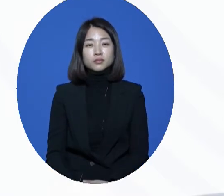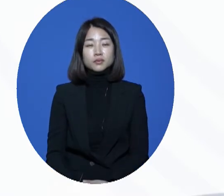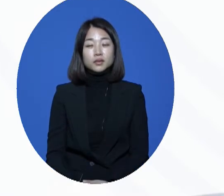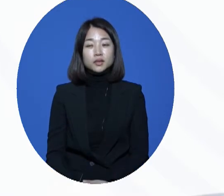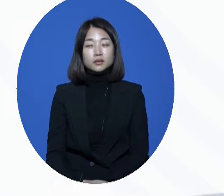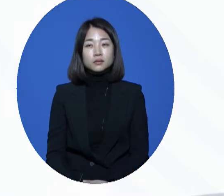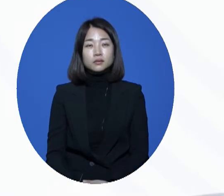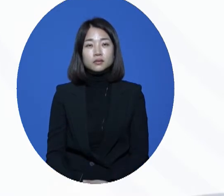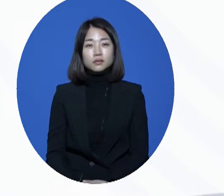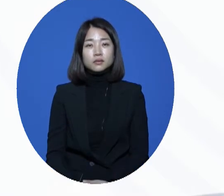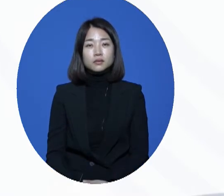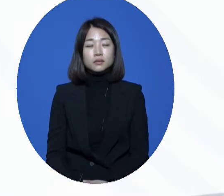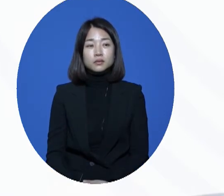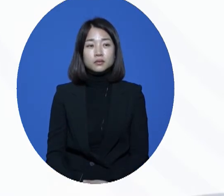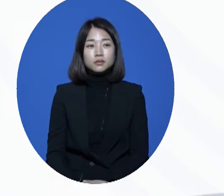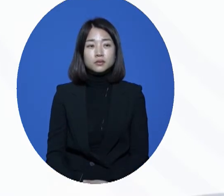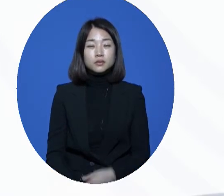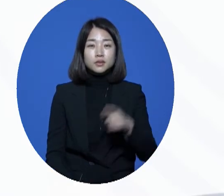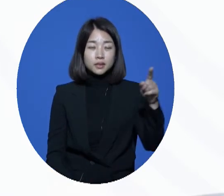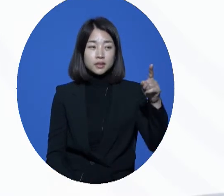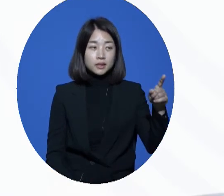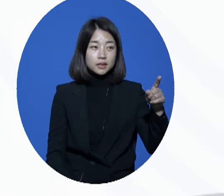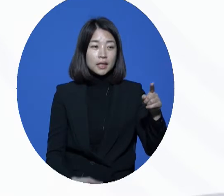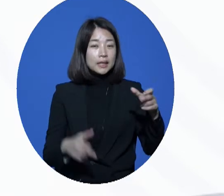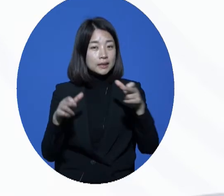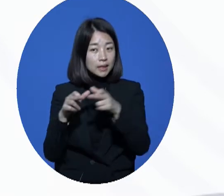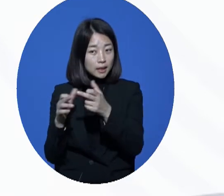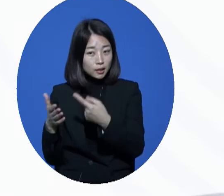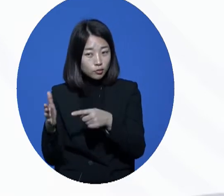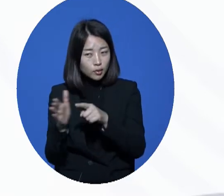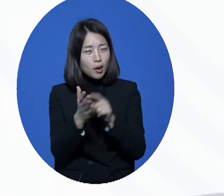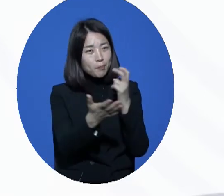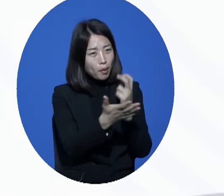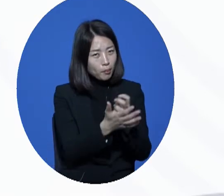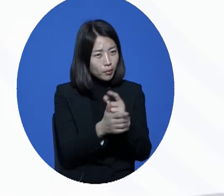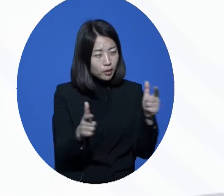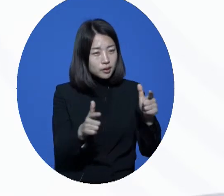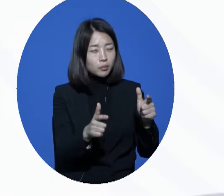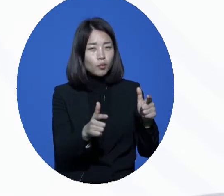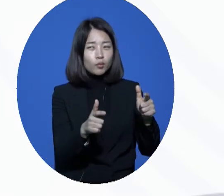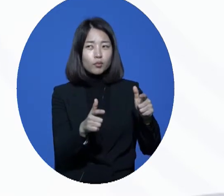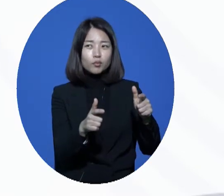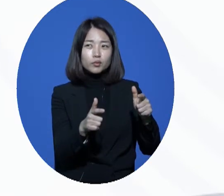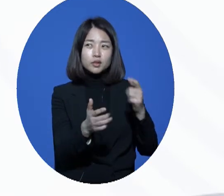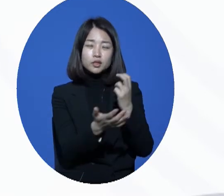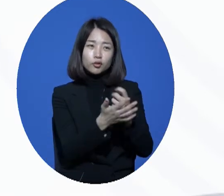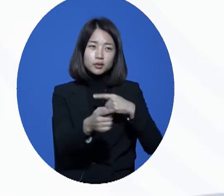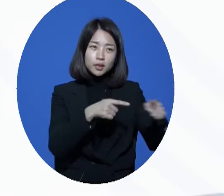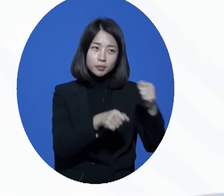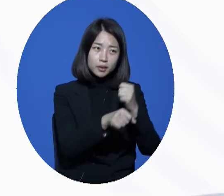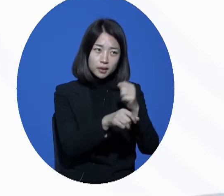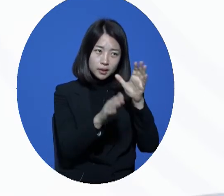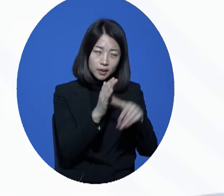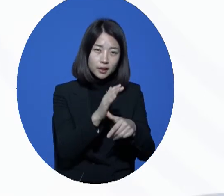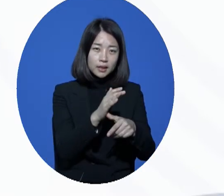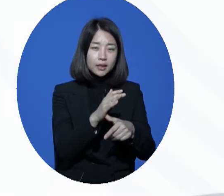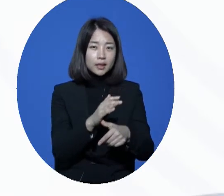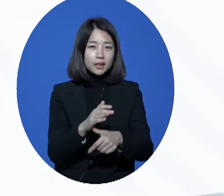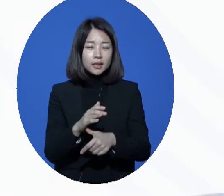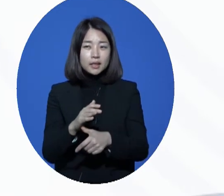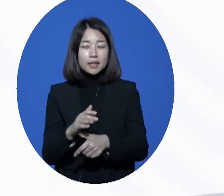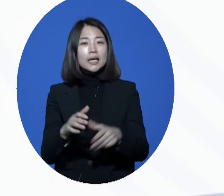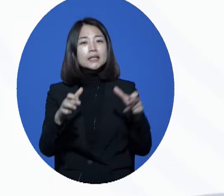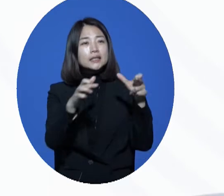사회적인 조치에 있어서 설계를 할 때 기본값을 비장애 인으로 하는 것이 아니라 장애인으로 해야 된다라고